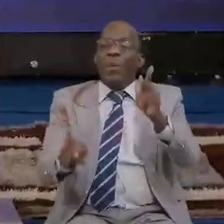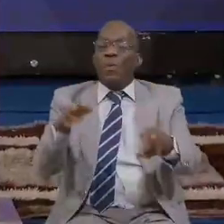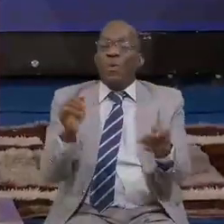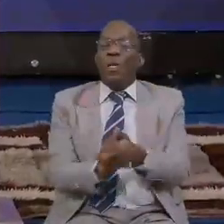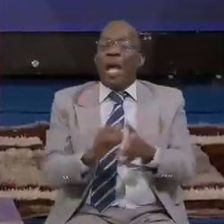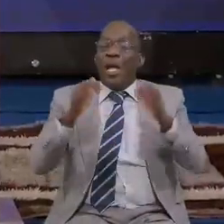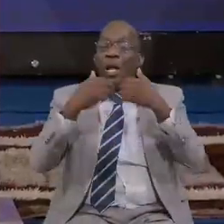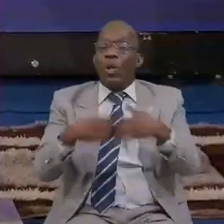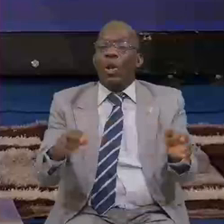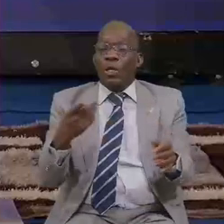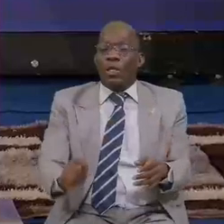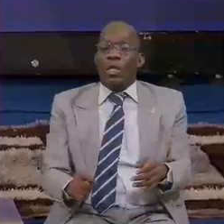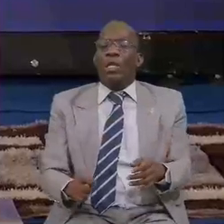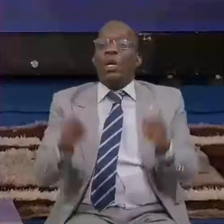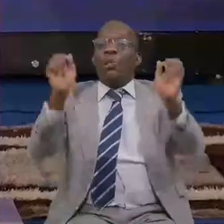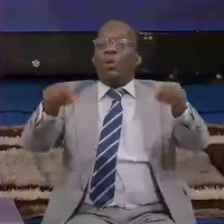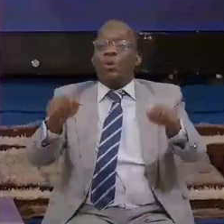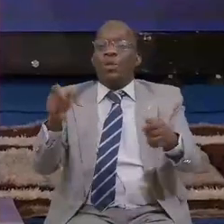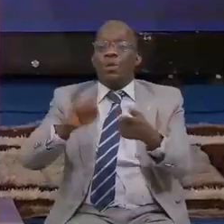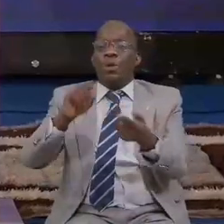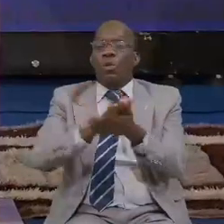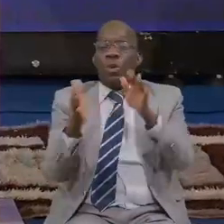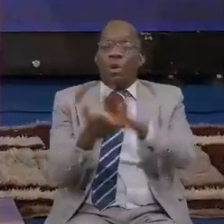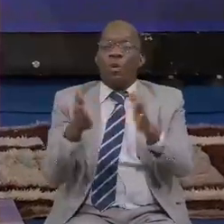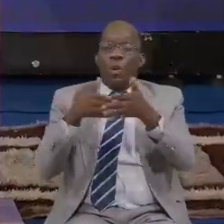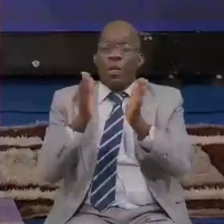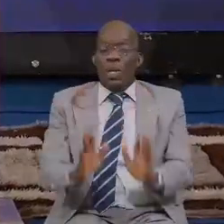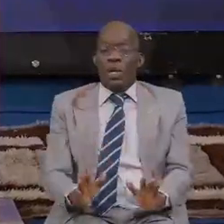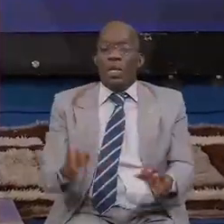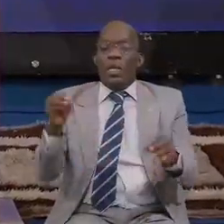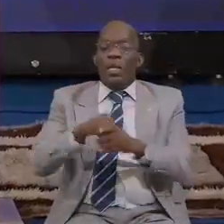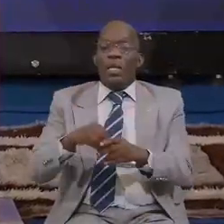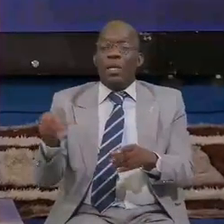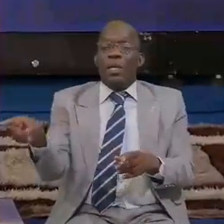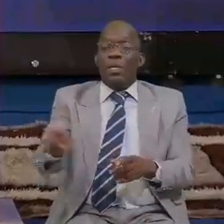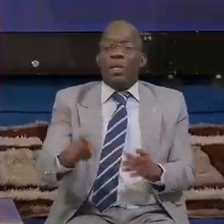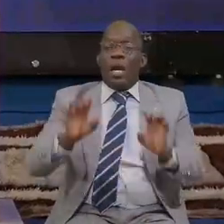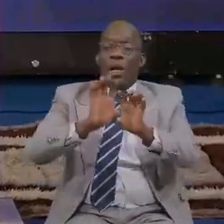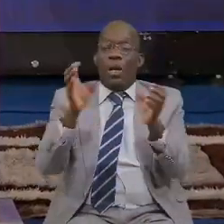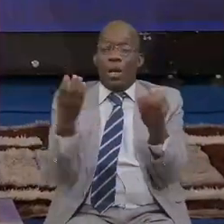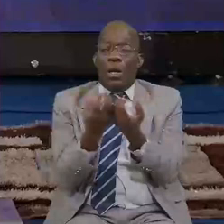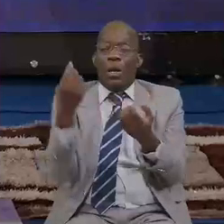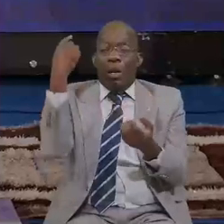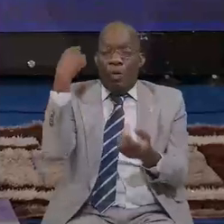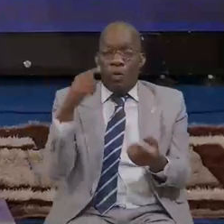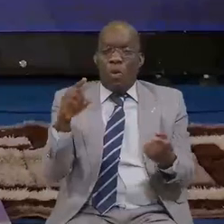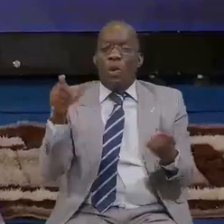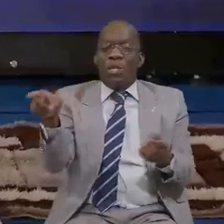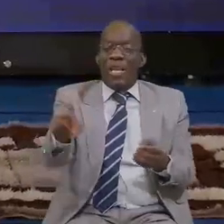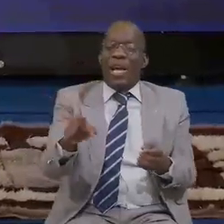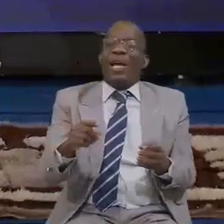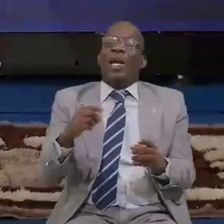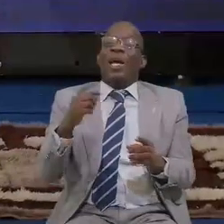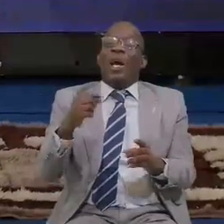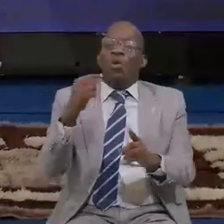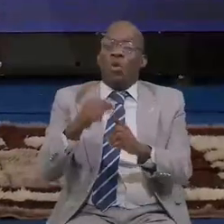la possibilité de gravir l'échelle dans leur société. Mais à cause de leur langue,